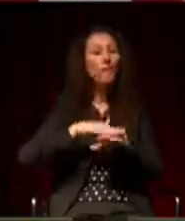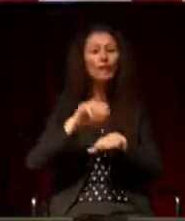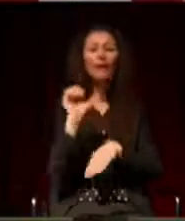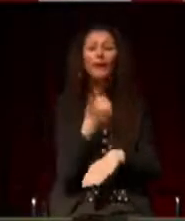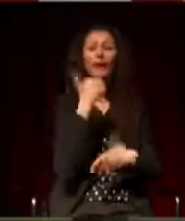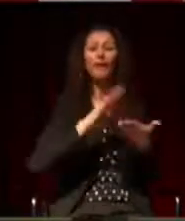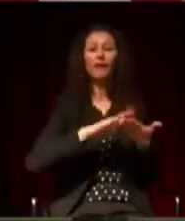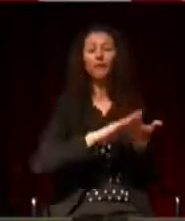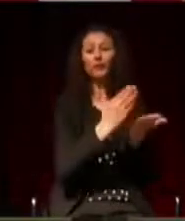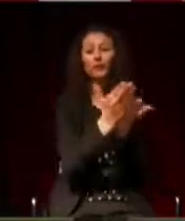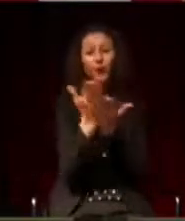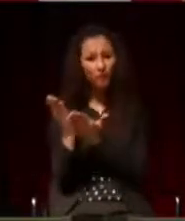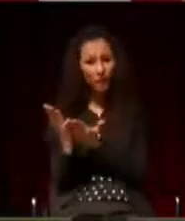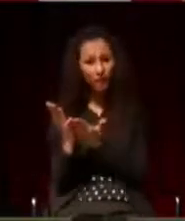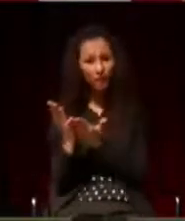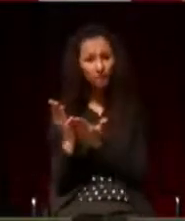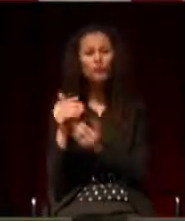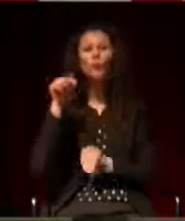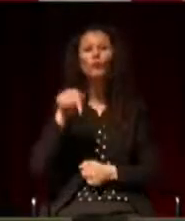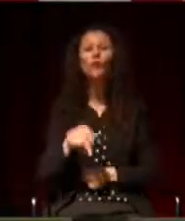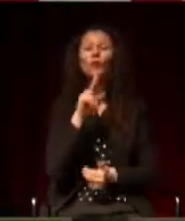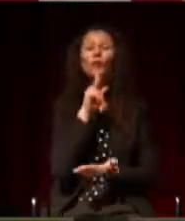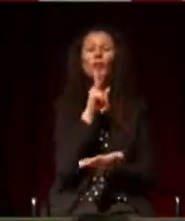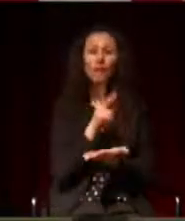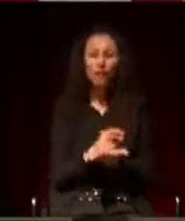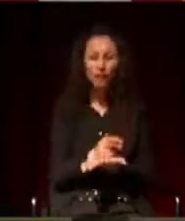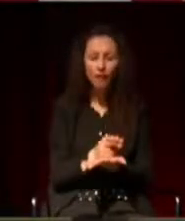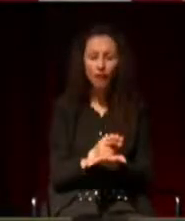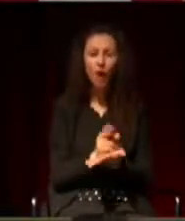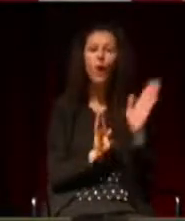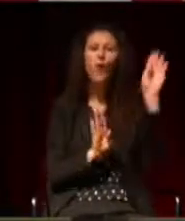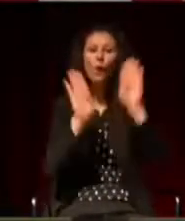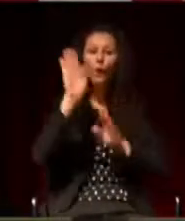değerli arkadaşlarıma, bu kararla